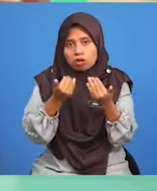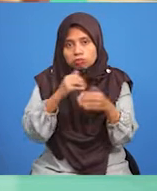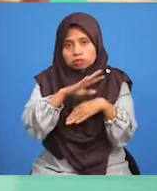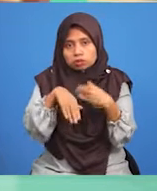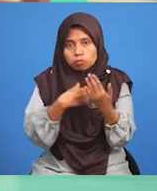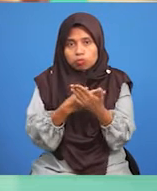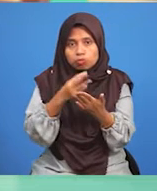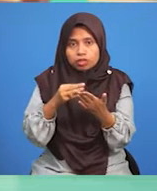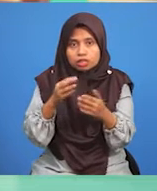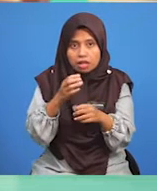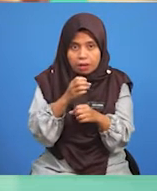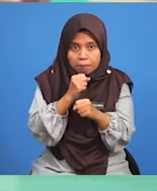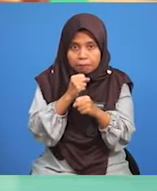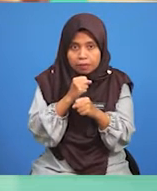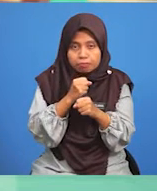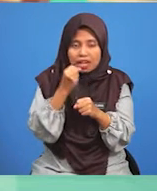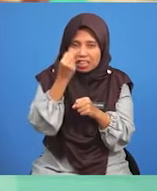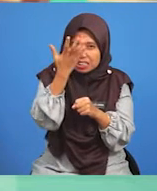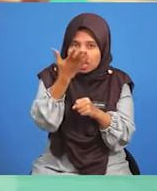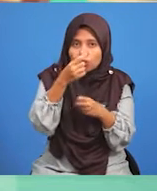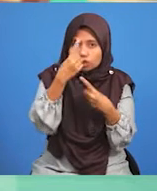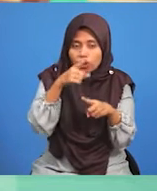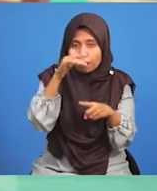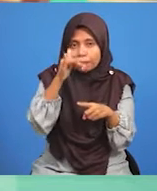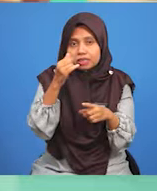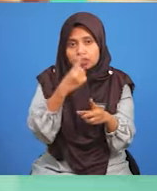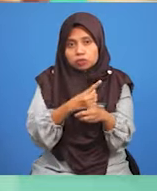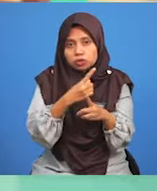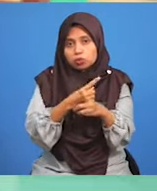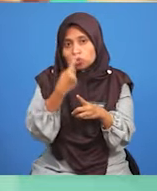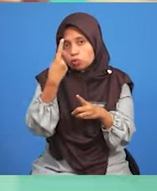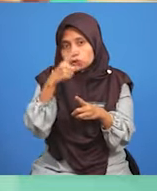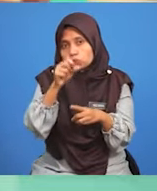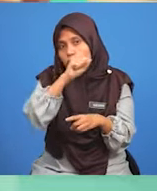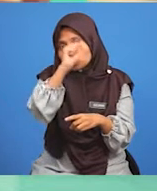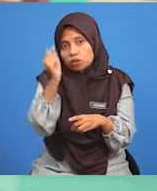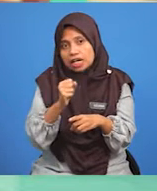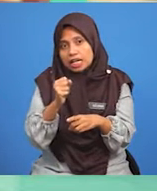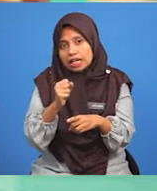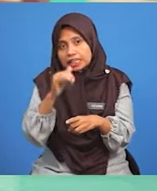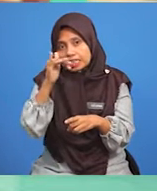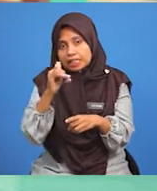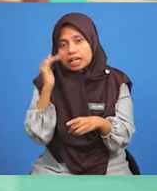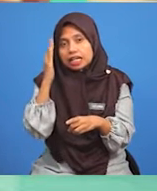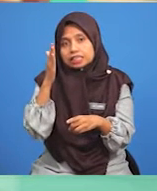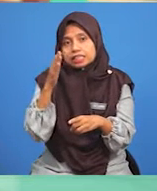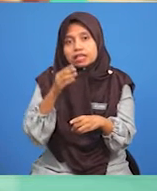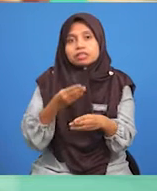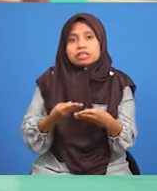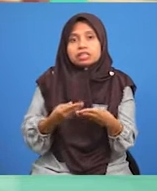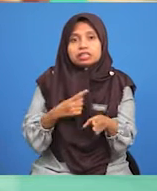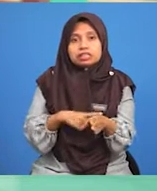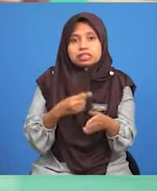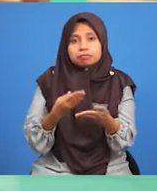murid-murid boleh menyatakan jawaban yang betul untuk soalan yang akan